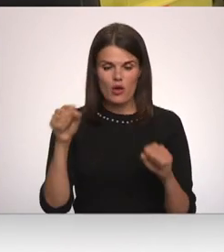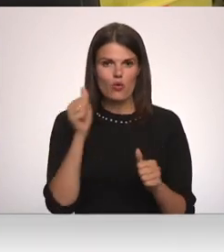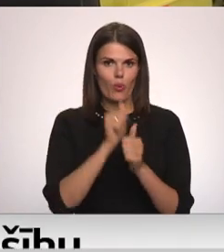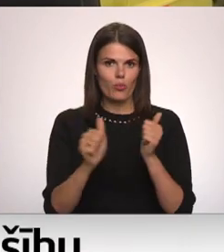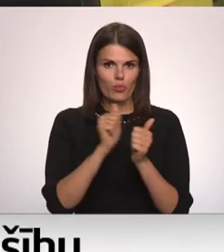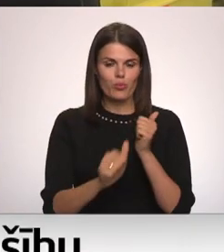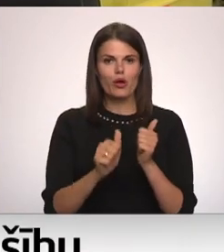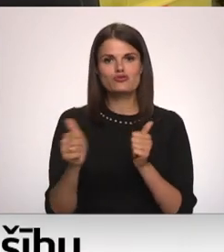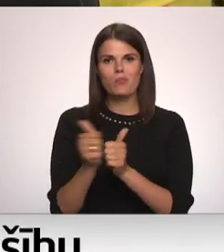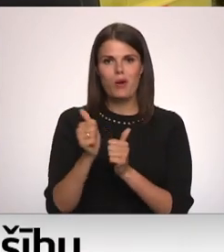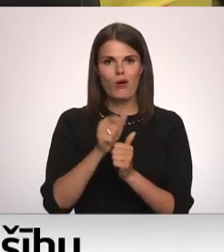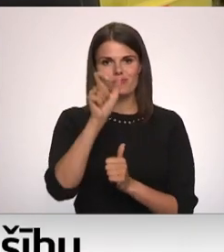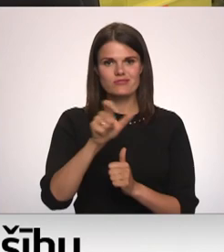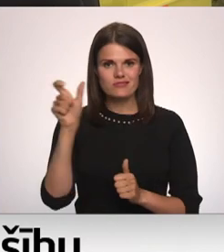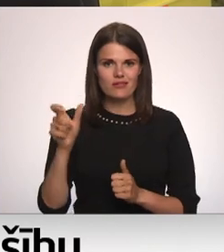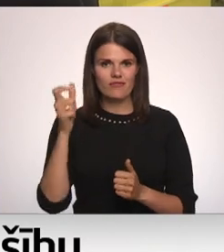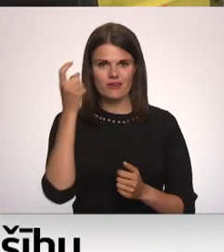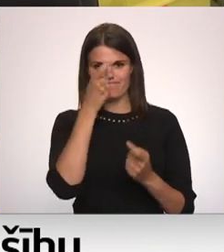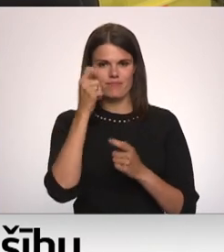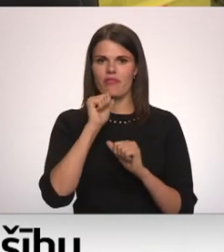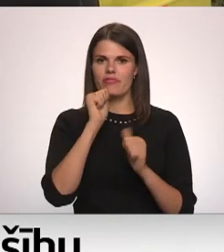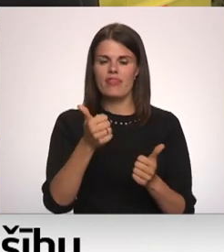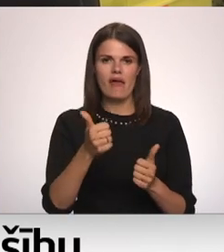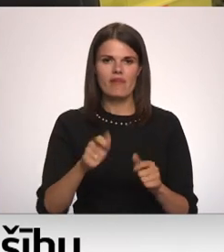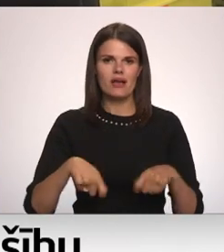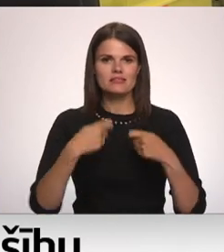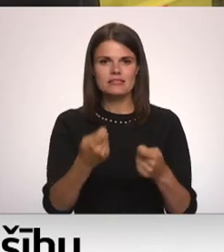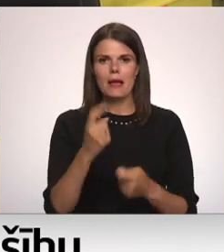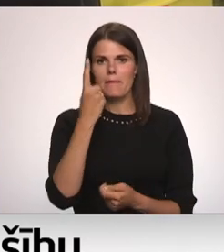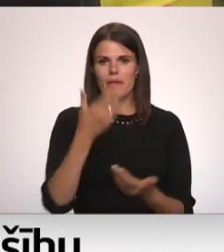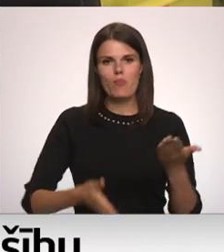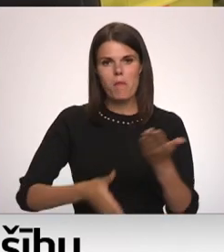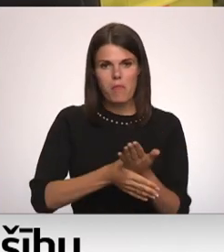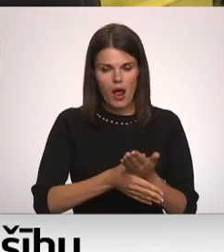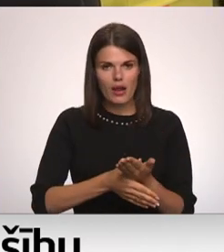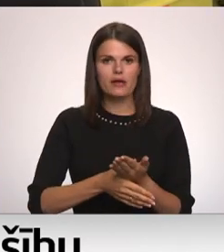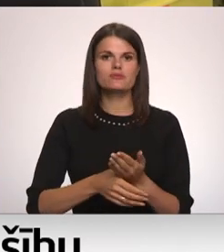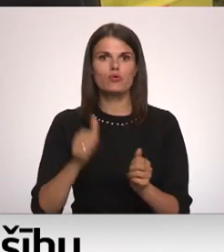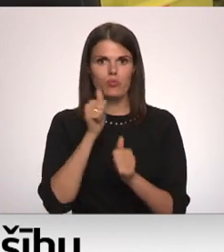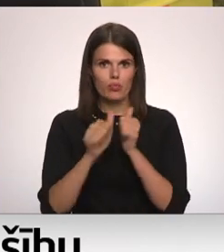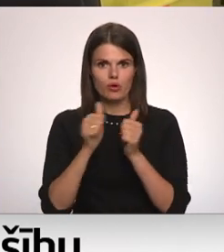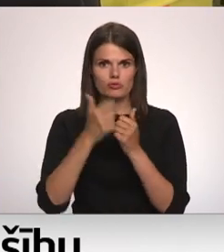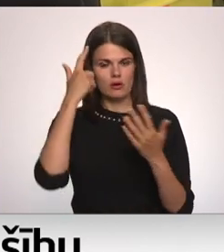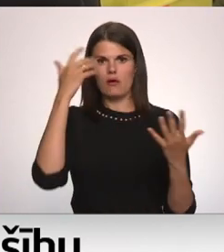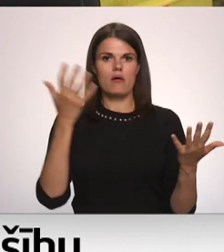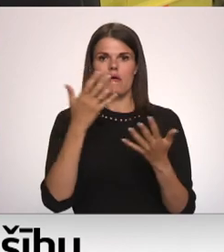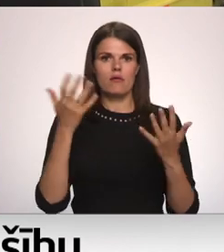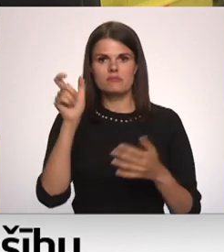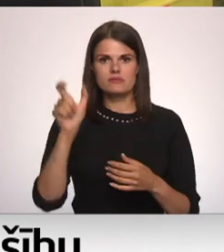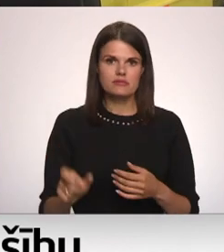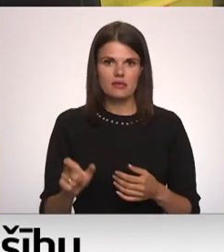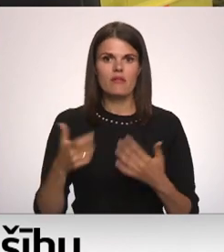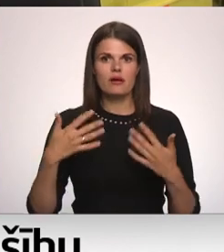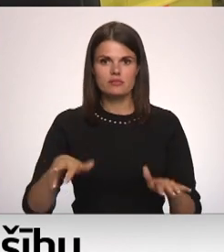spēj sniegt pirmo palīdzību, jo arī citi ir lietojuši alkoholiskos dzērienus bieži vien, atjēdzās par to, ka cilvēks ir